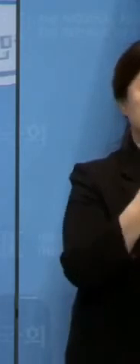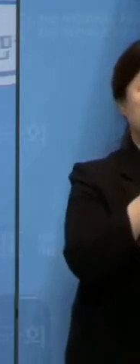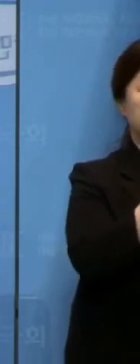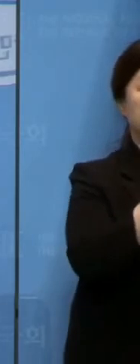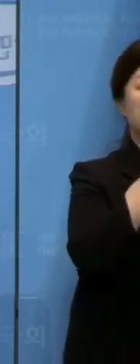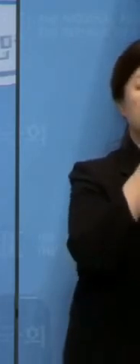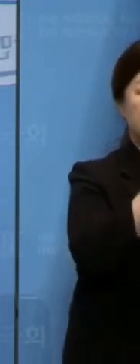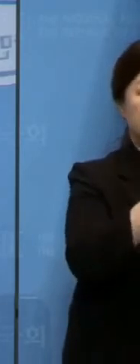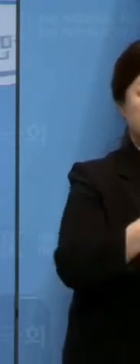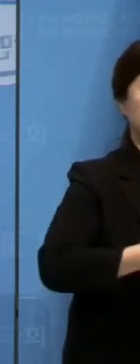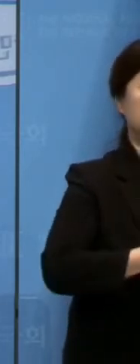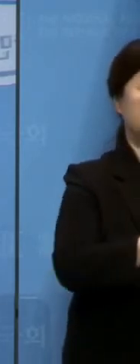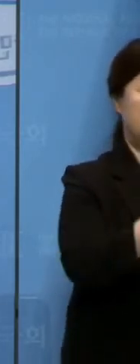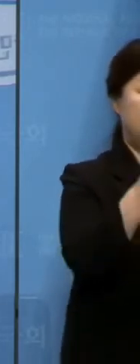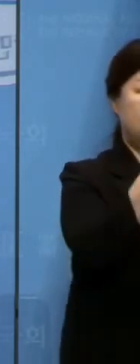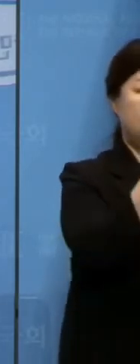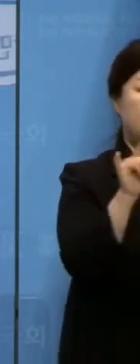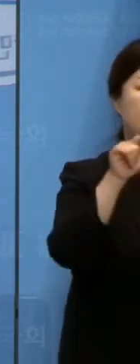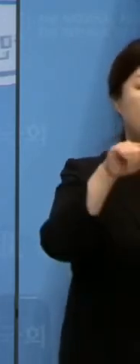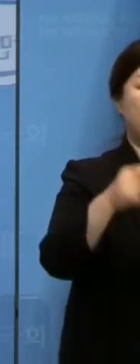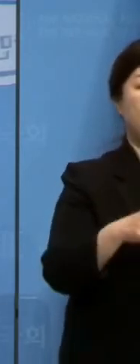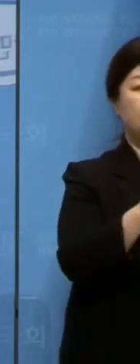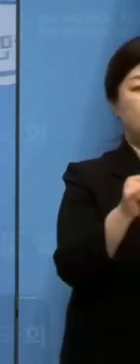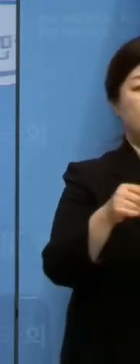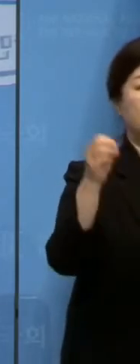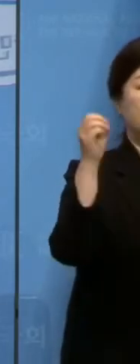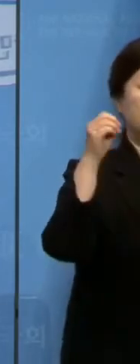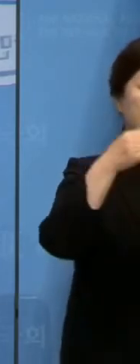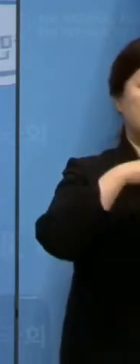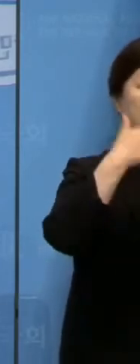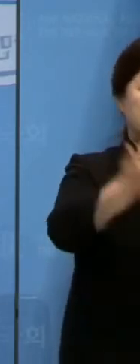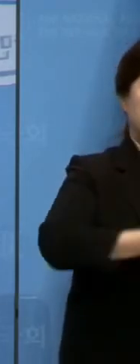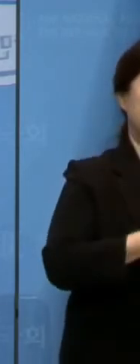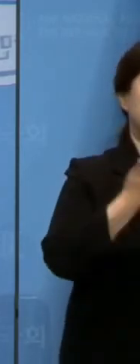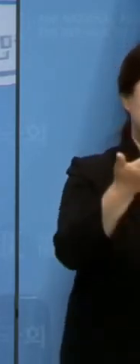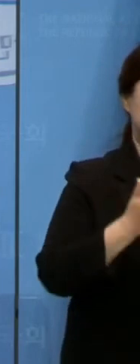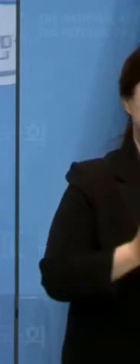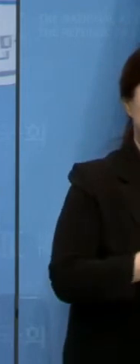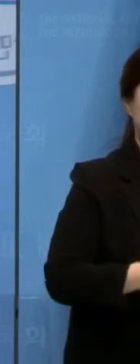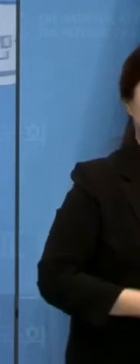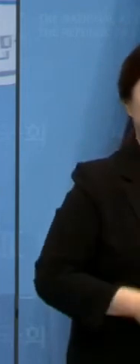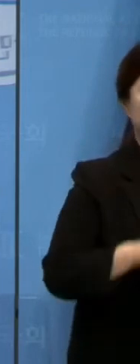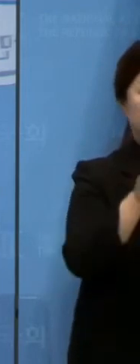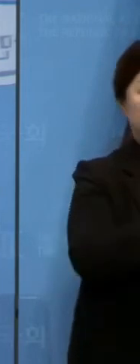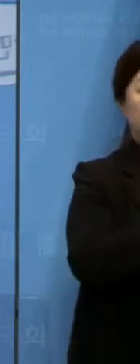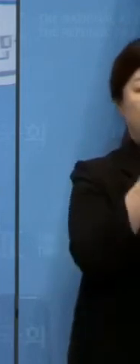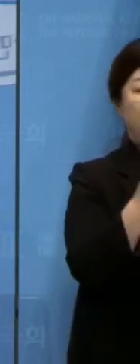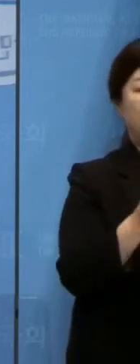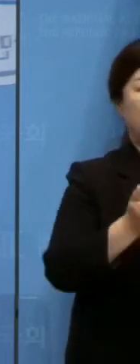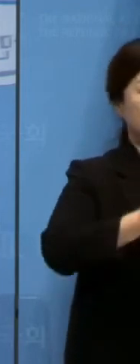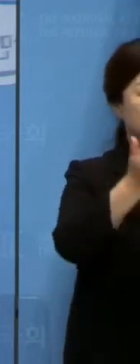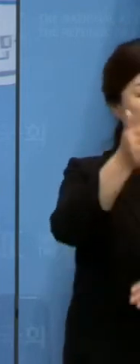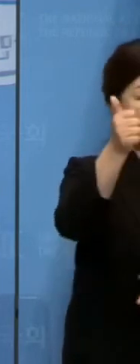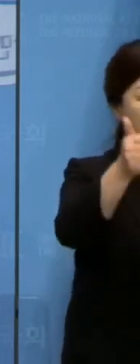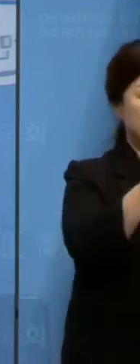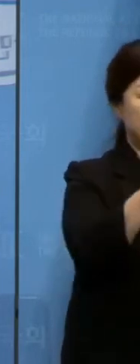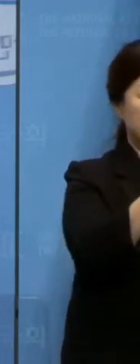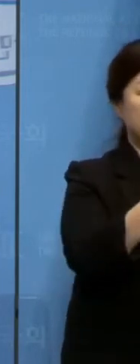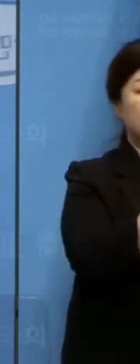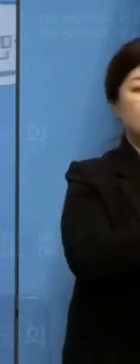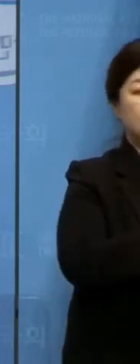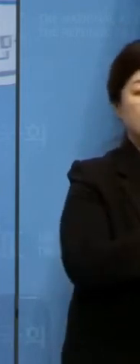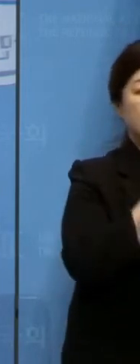4,443제곱미터에 달하는 내곡동 땅을 상속받았습니다. 정황상 오세훈 당시 서울시장이 처분이 쉽지